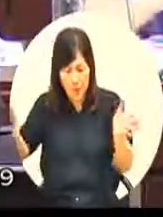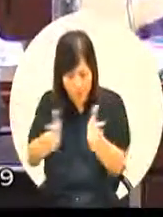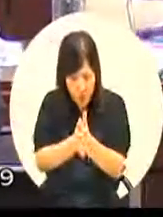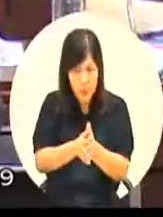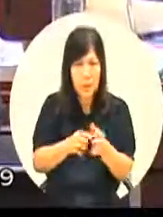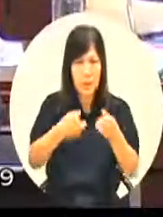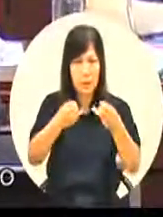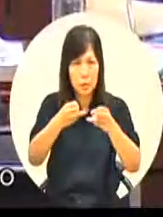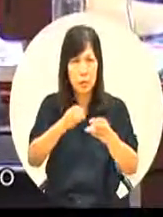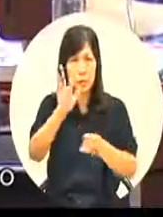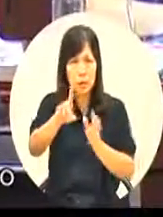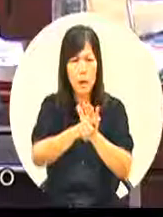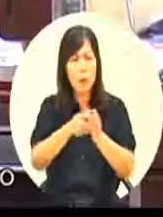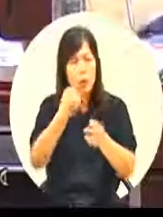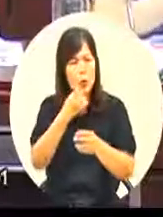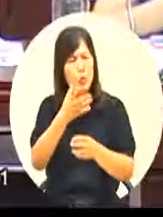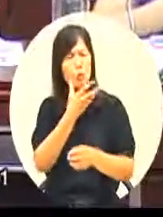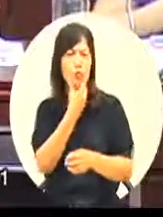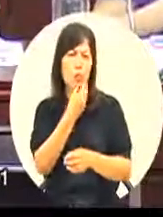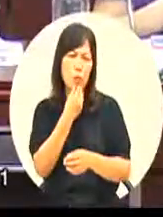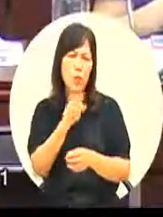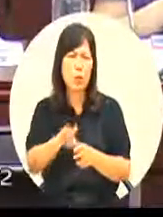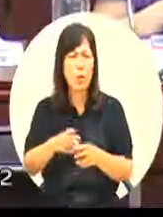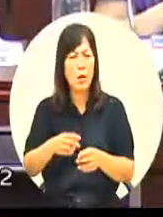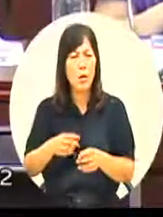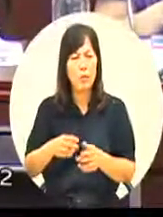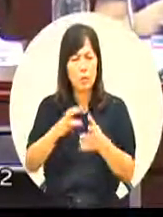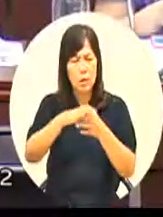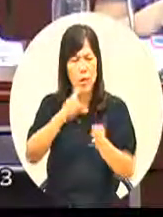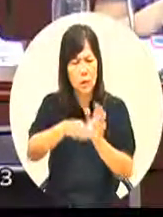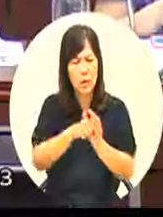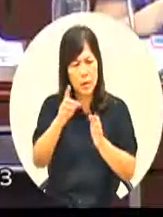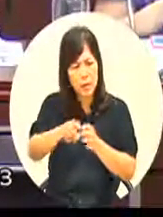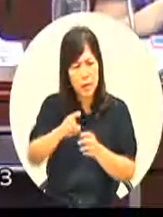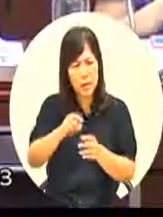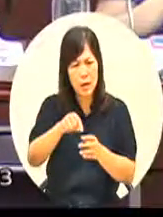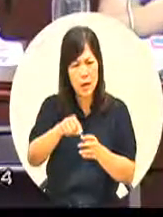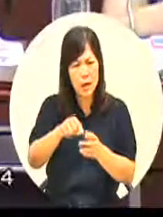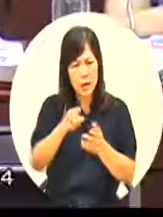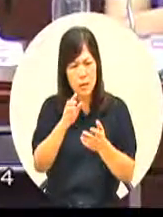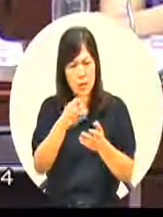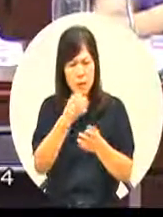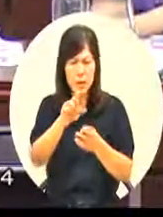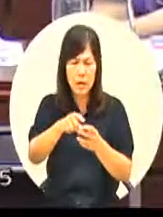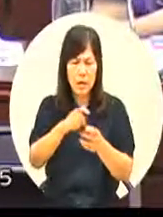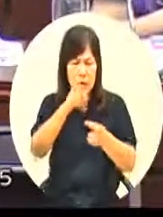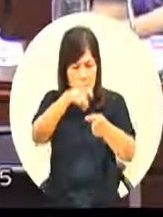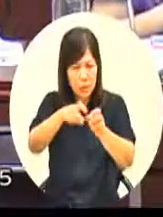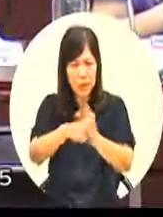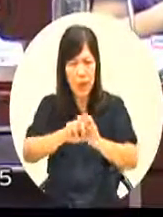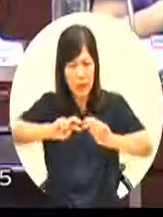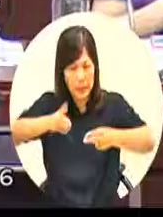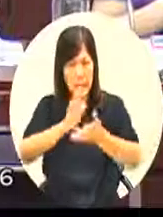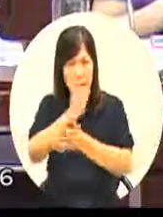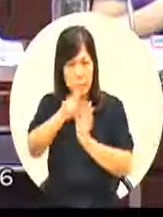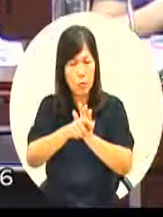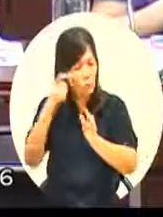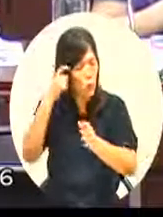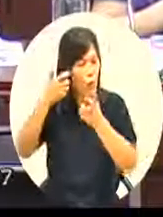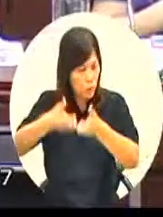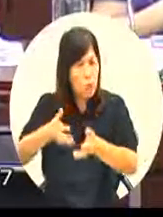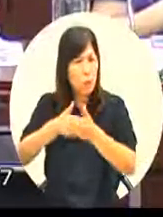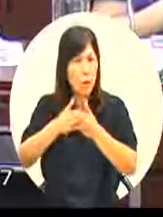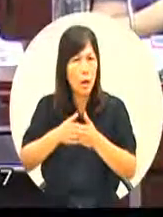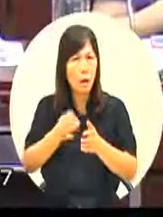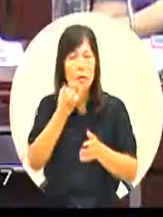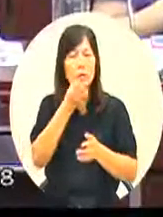说能够多么幸福，我也觉得我们不必为一个亲子天下的客观指标，他这样改，他认为这个重要，但是我